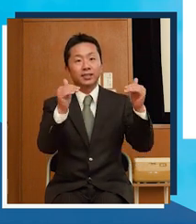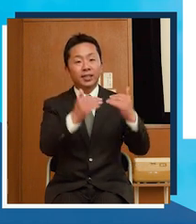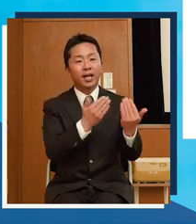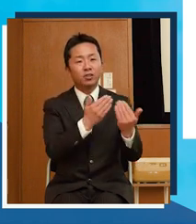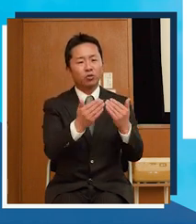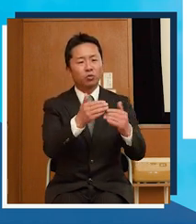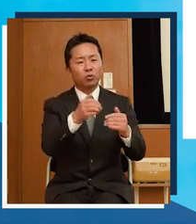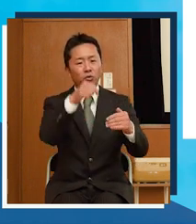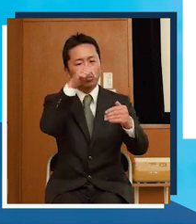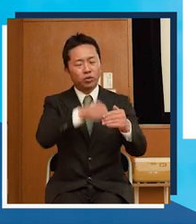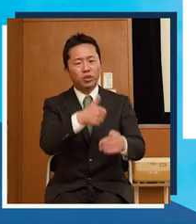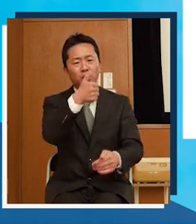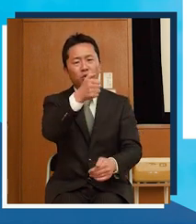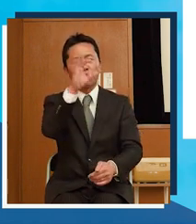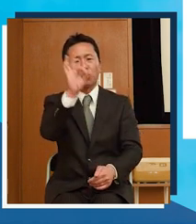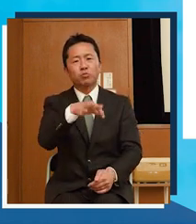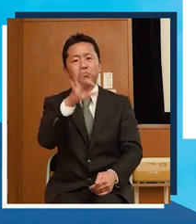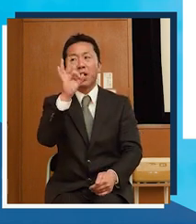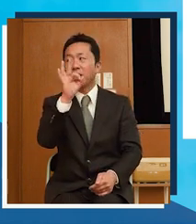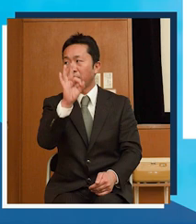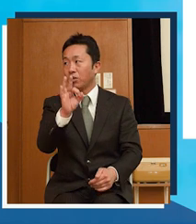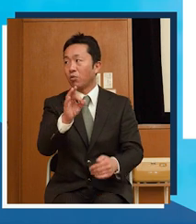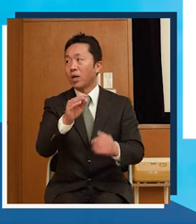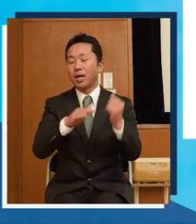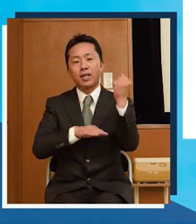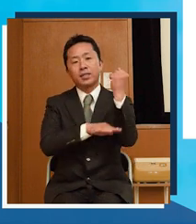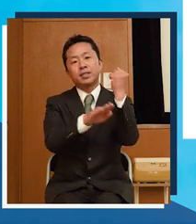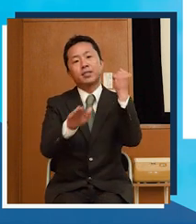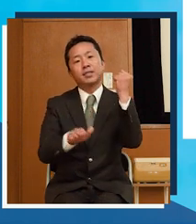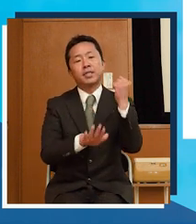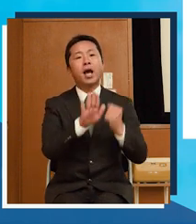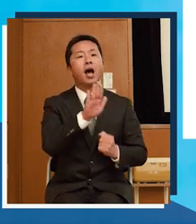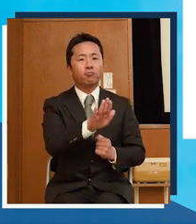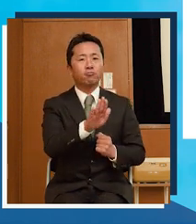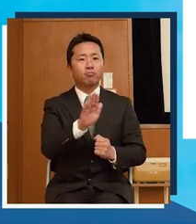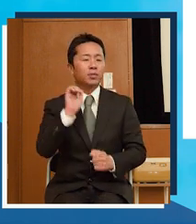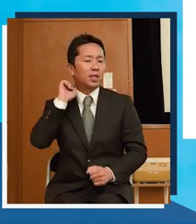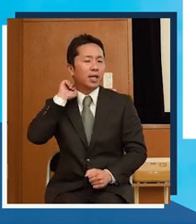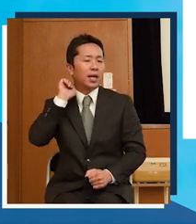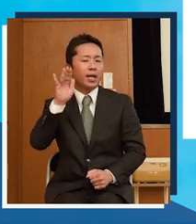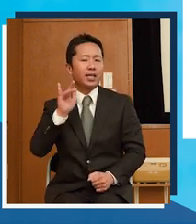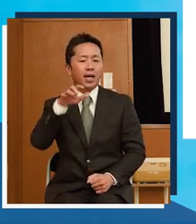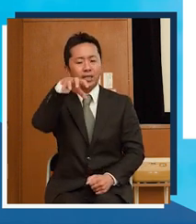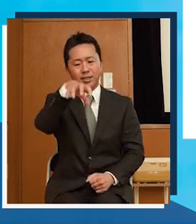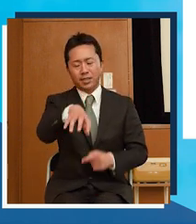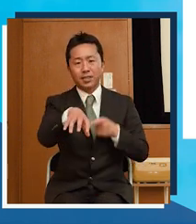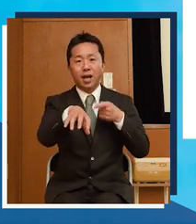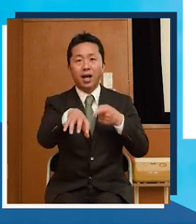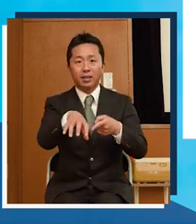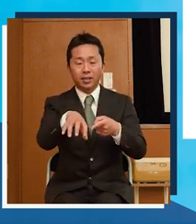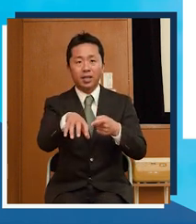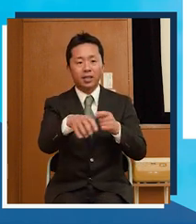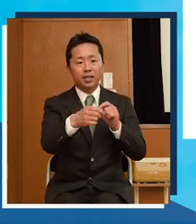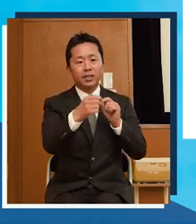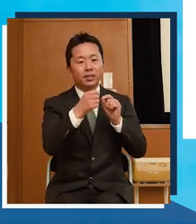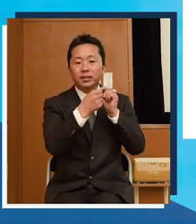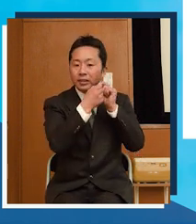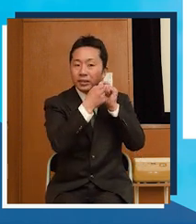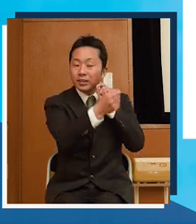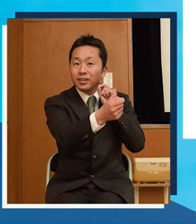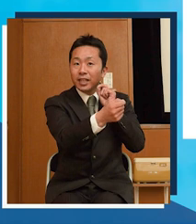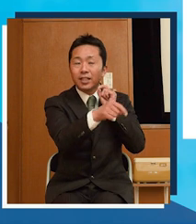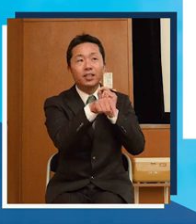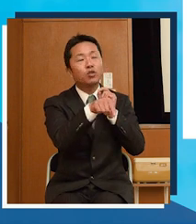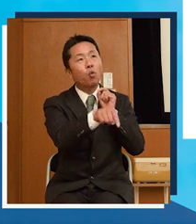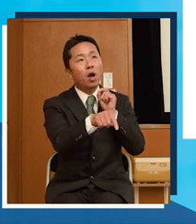50%以上が基地のあるというところに私は住んでいます風な基地ができたことによって近くに住んでいた親戚だったりっていうのも